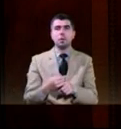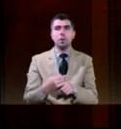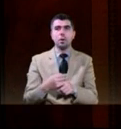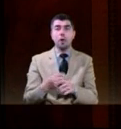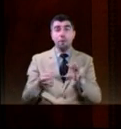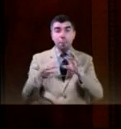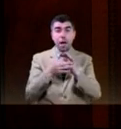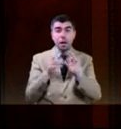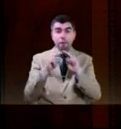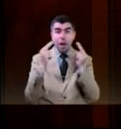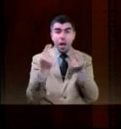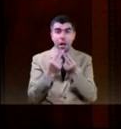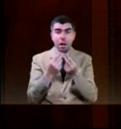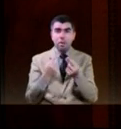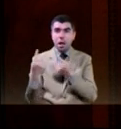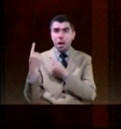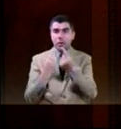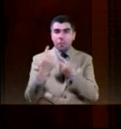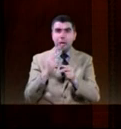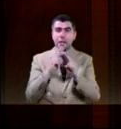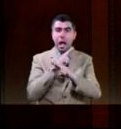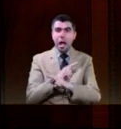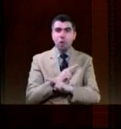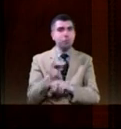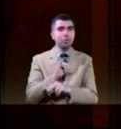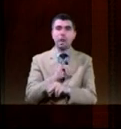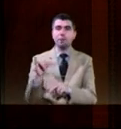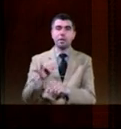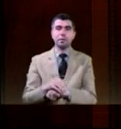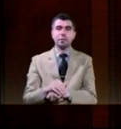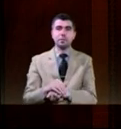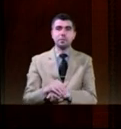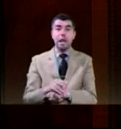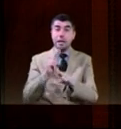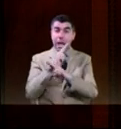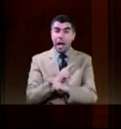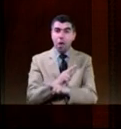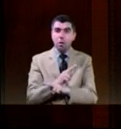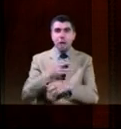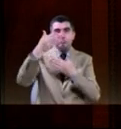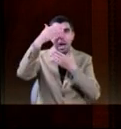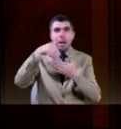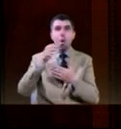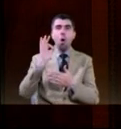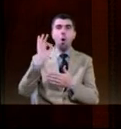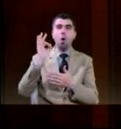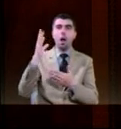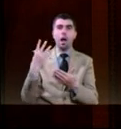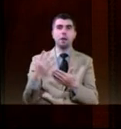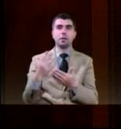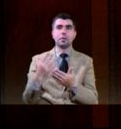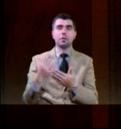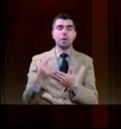ما عمره تكلم معايا انا في التقاعد. هذا التقاعد مشكل مغربي وقع